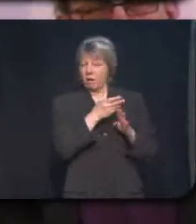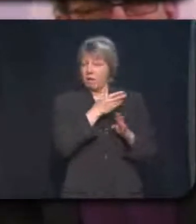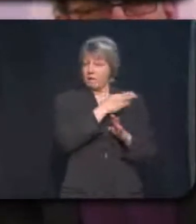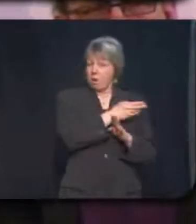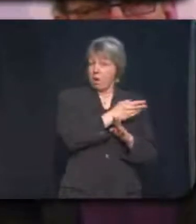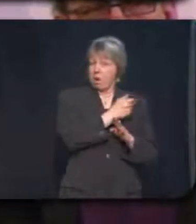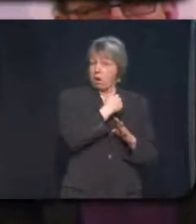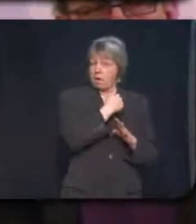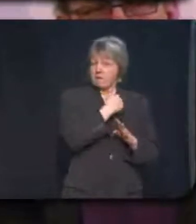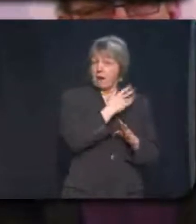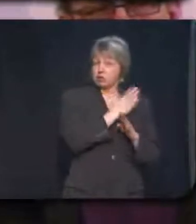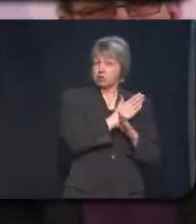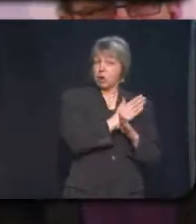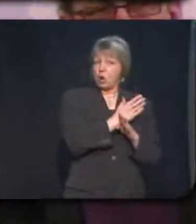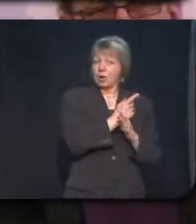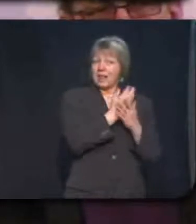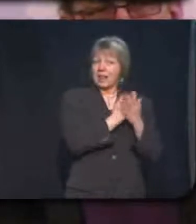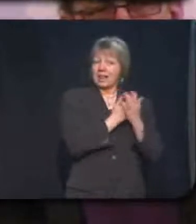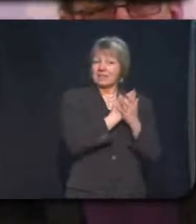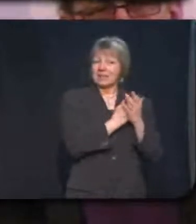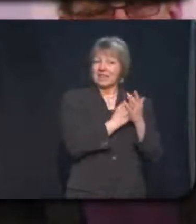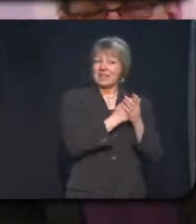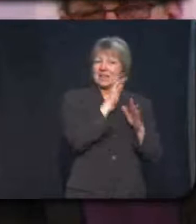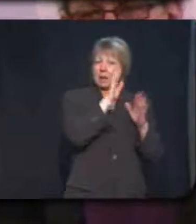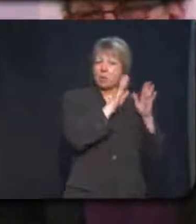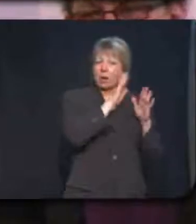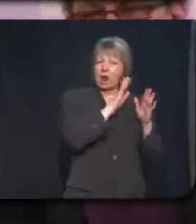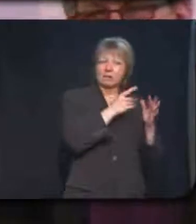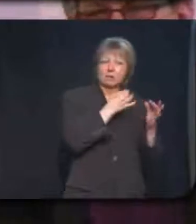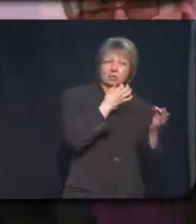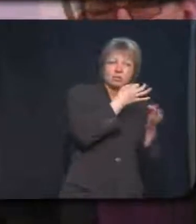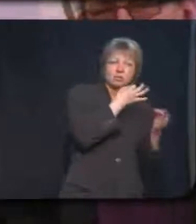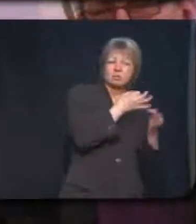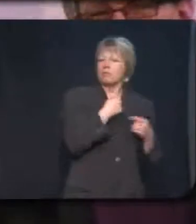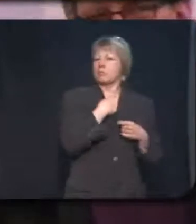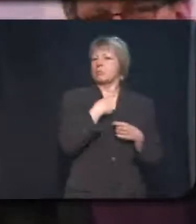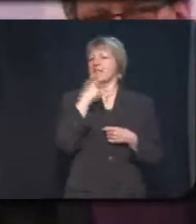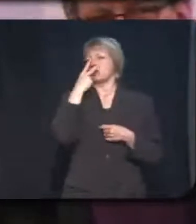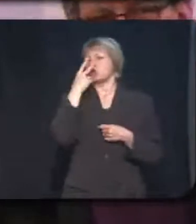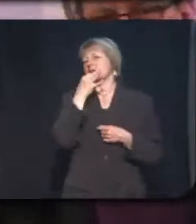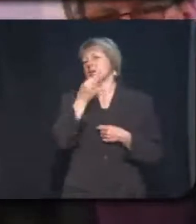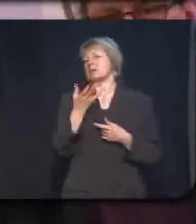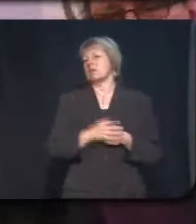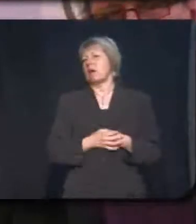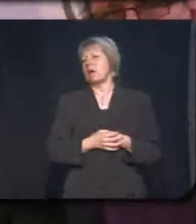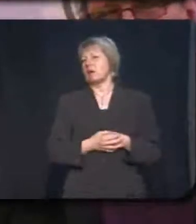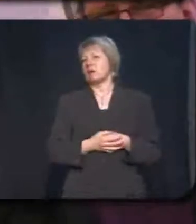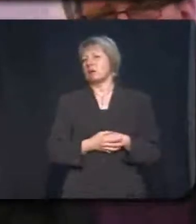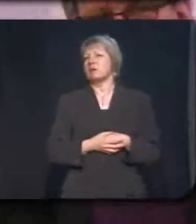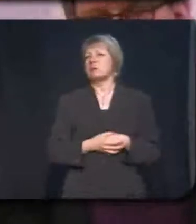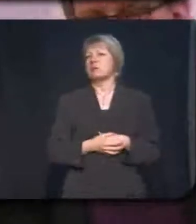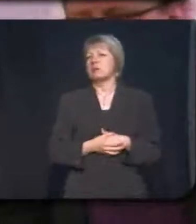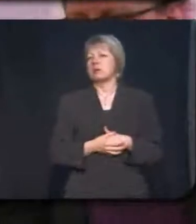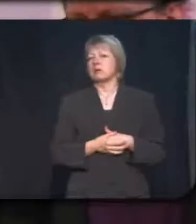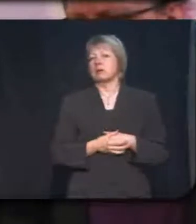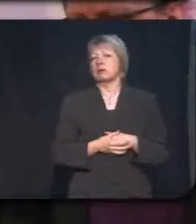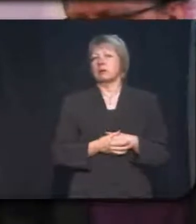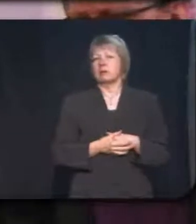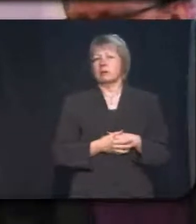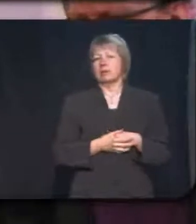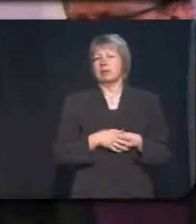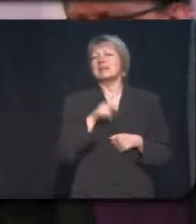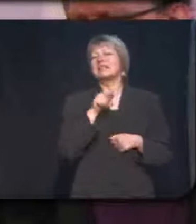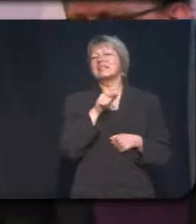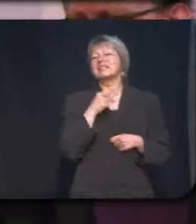Liquid demokratisch zurückgekoppelt wurde oder ist er das nicht das ist für mich eine Verständnisfrage das ist ein strengender